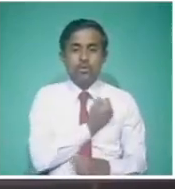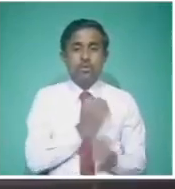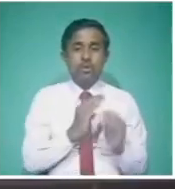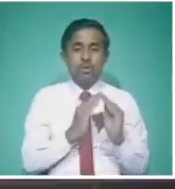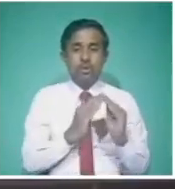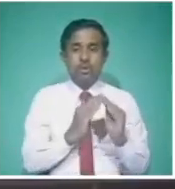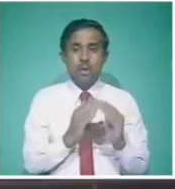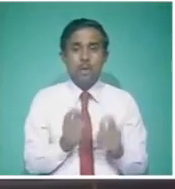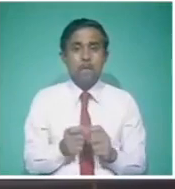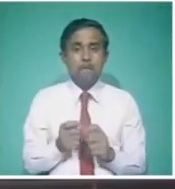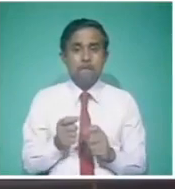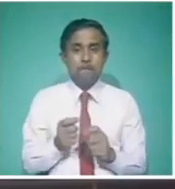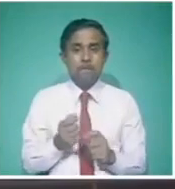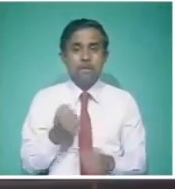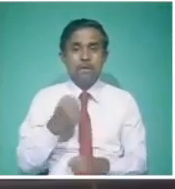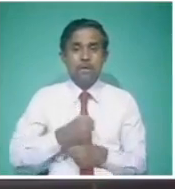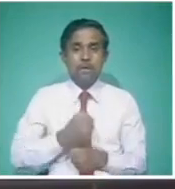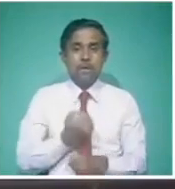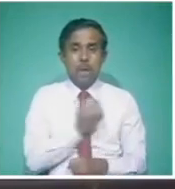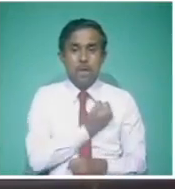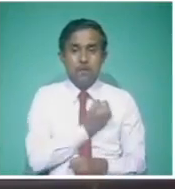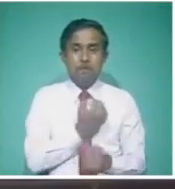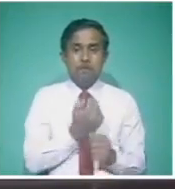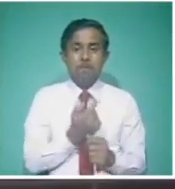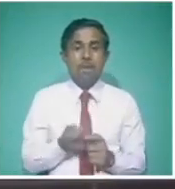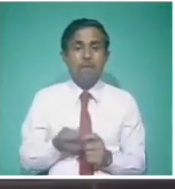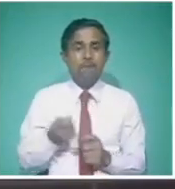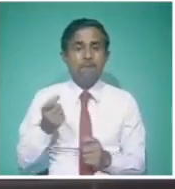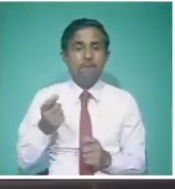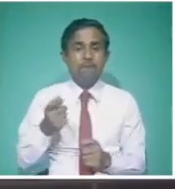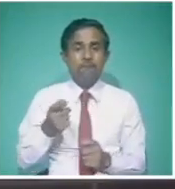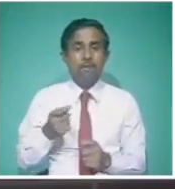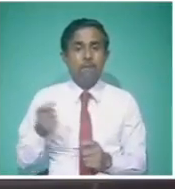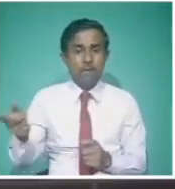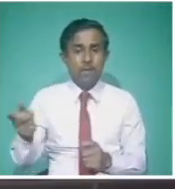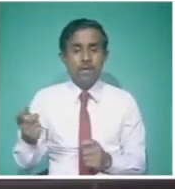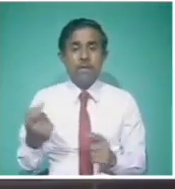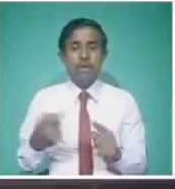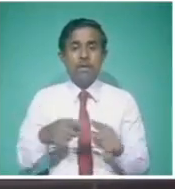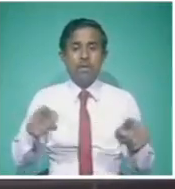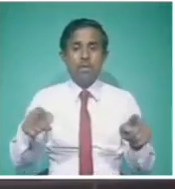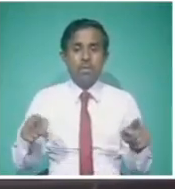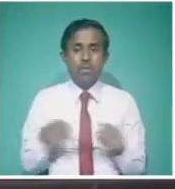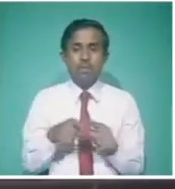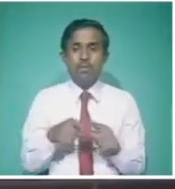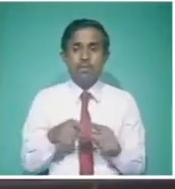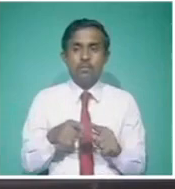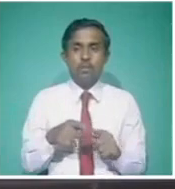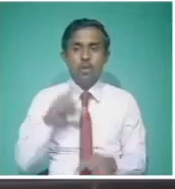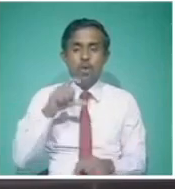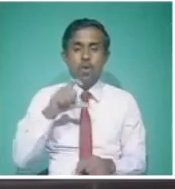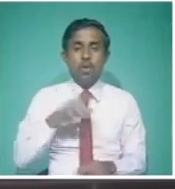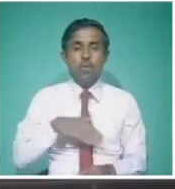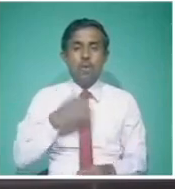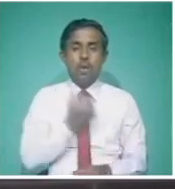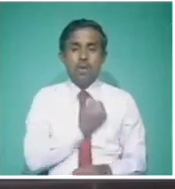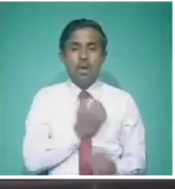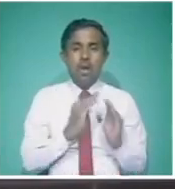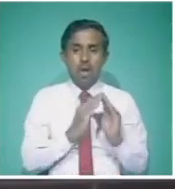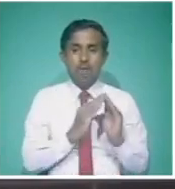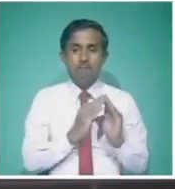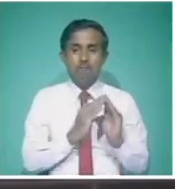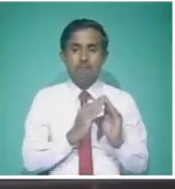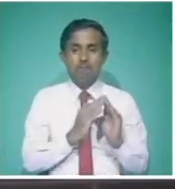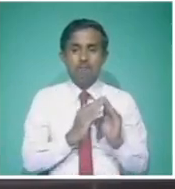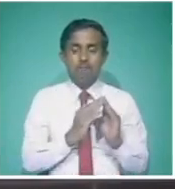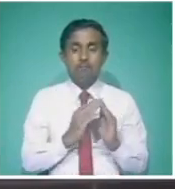වෝඩ්ස්. දැන් රජයේ රෝහල් වලට ගෙවන වාට්ටු දැන් කොළඹ මහ රෝහලෙත් තියෙනවා